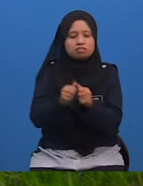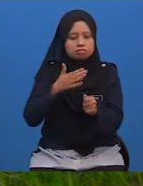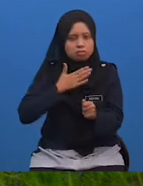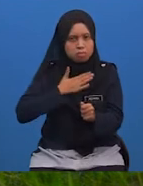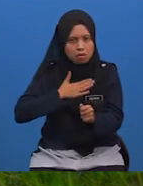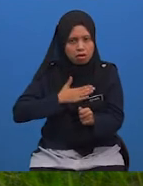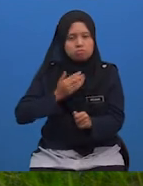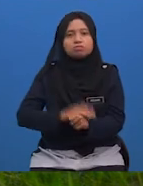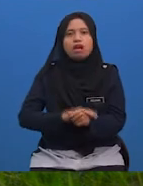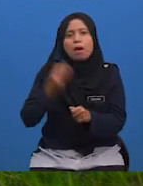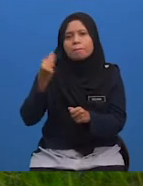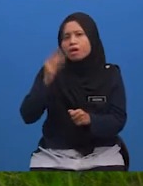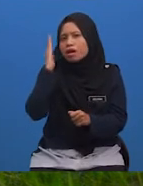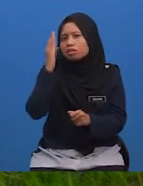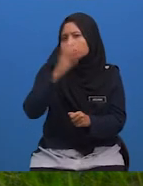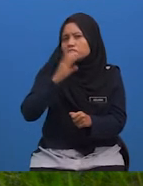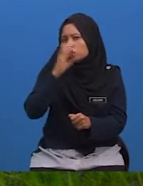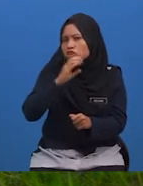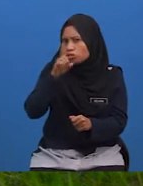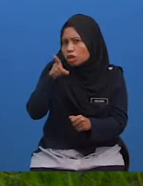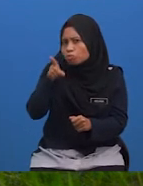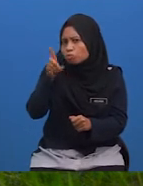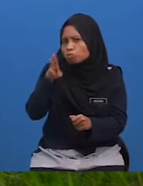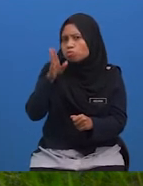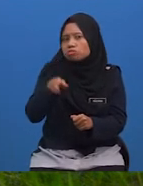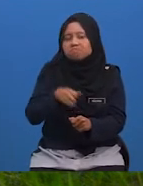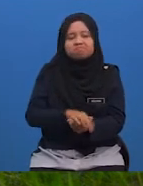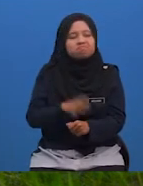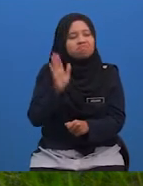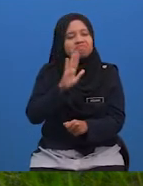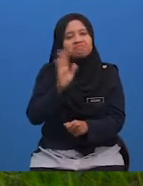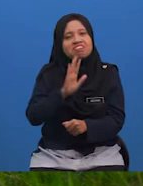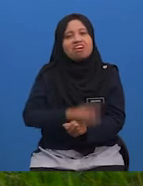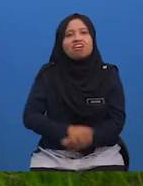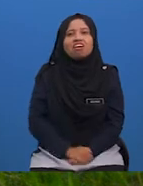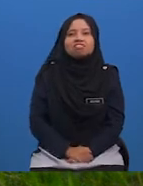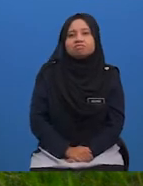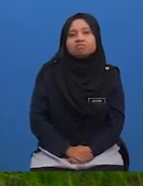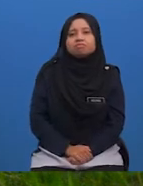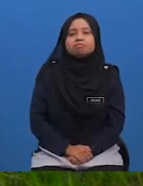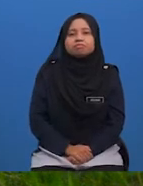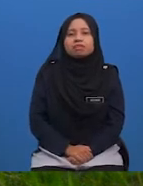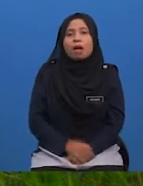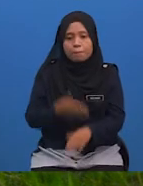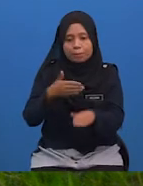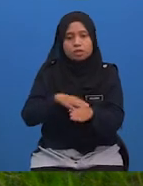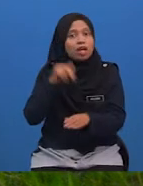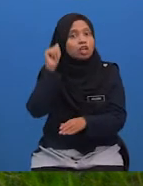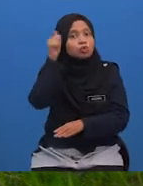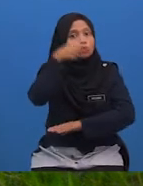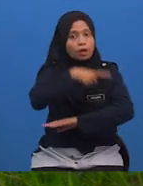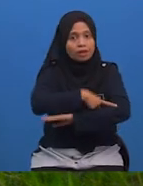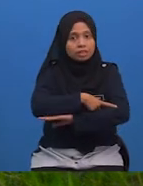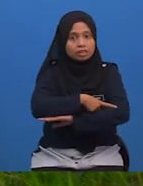kesabaran. Mereka akan mencari kamu berdua? Haha, tak mungkin. Pada keesokan